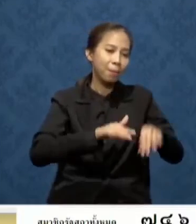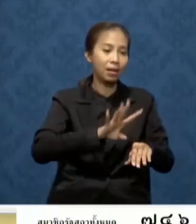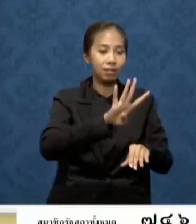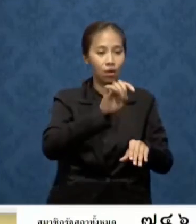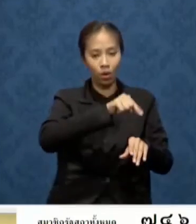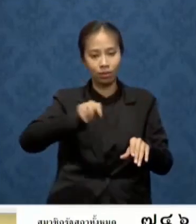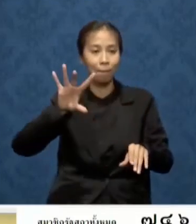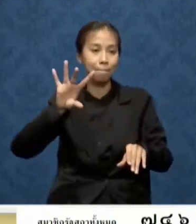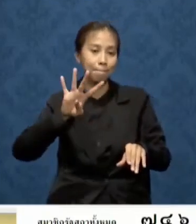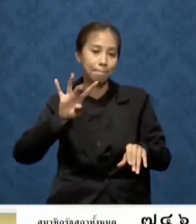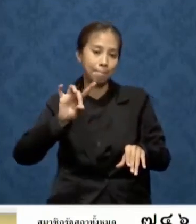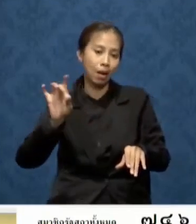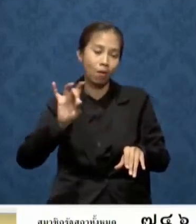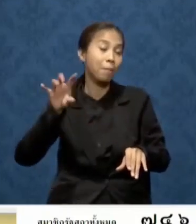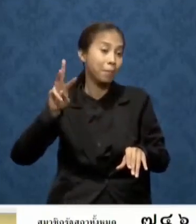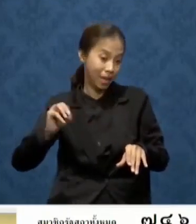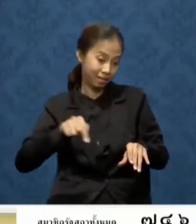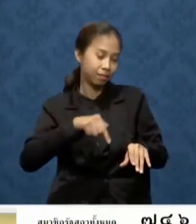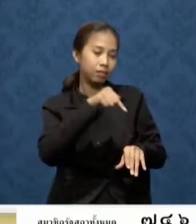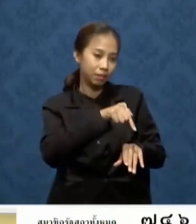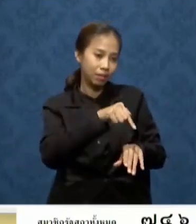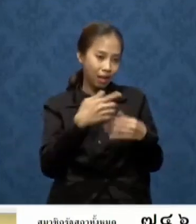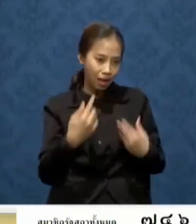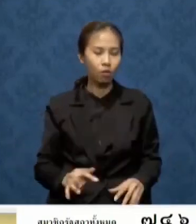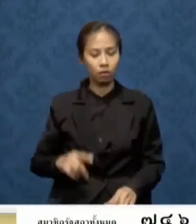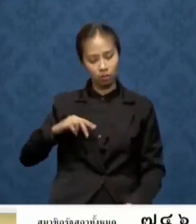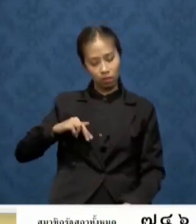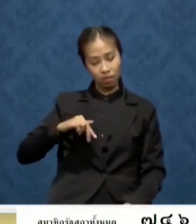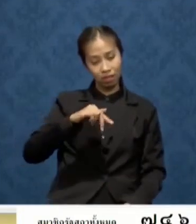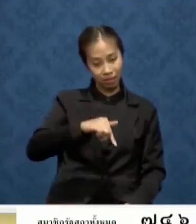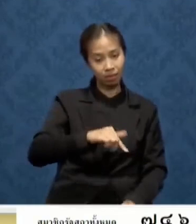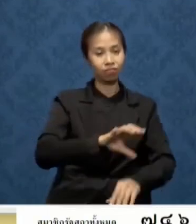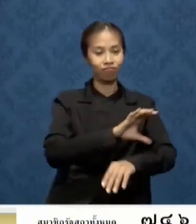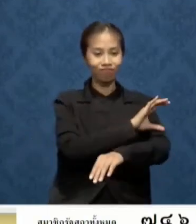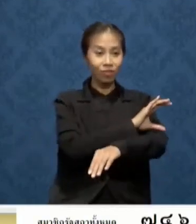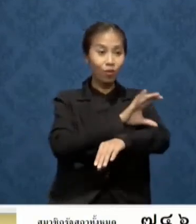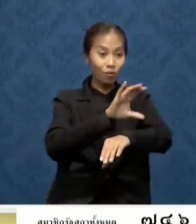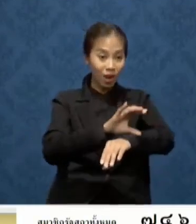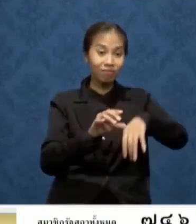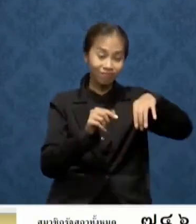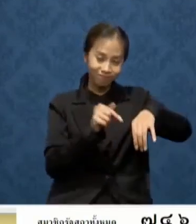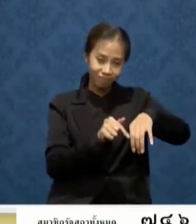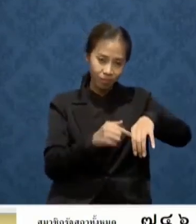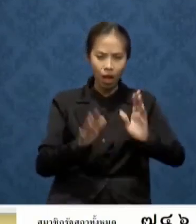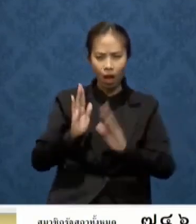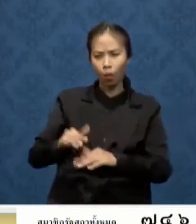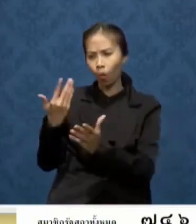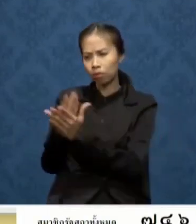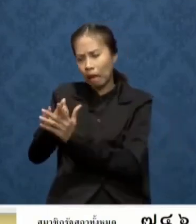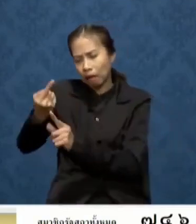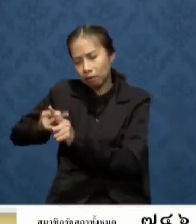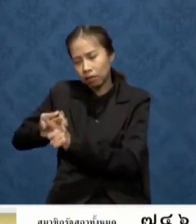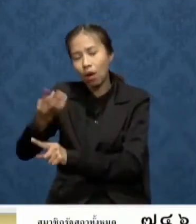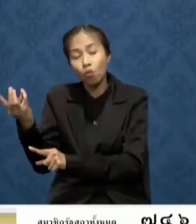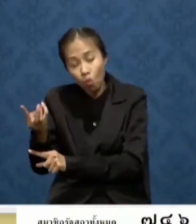ทานต้ทราบวปัหาที่มใหญ่กวาก็คือกวาจะถึงสถานีปัญหาของกลุมผู้มีเม่นได้น้อยที่อยู่ในใสถานี